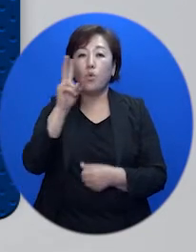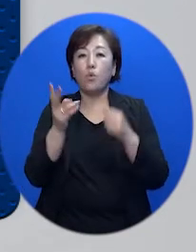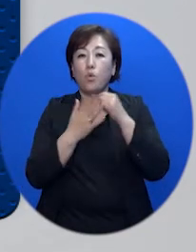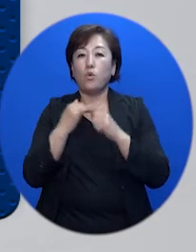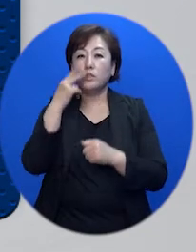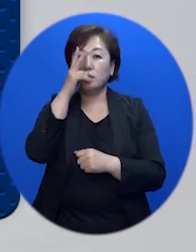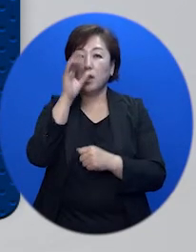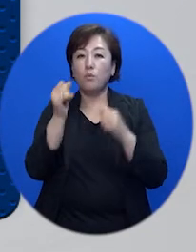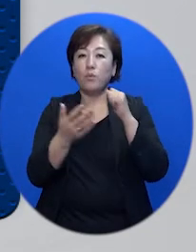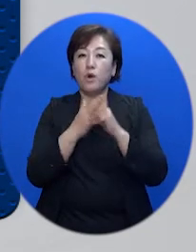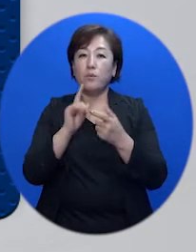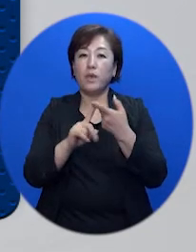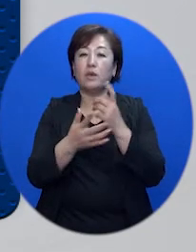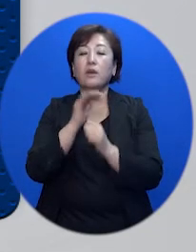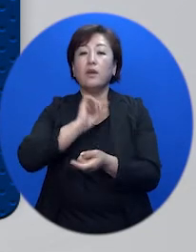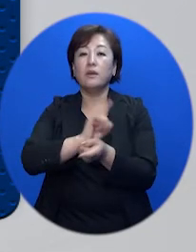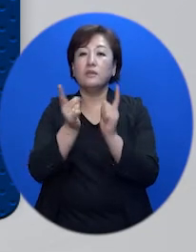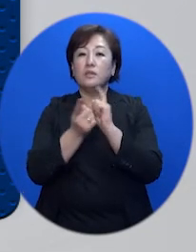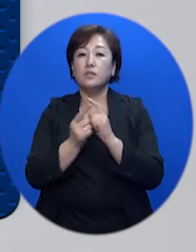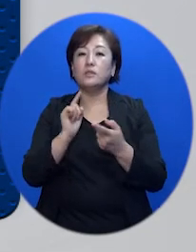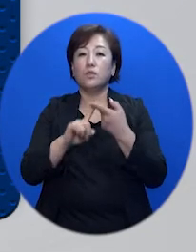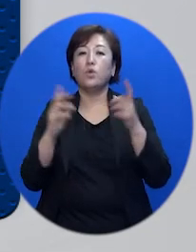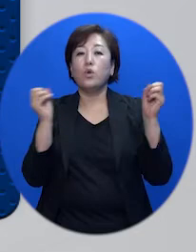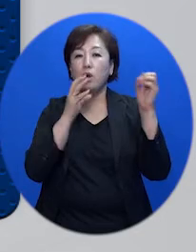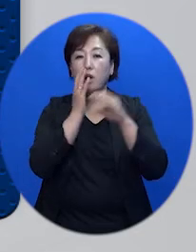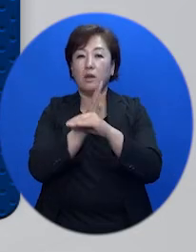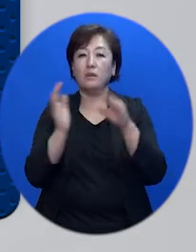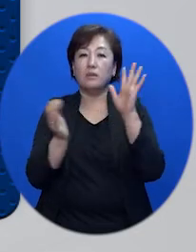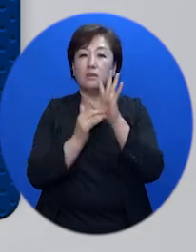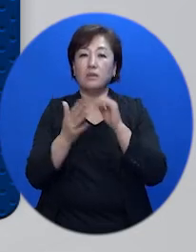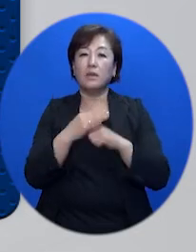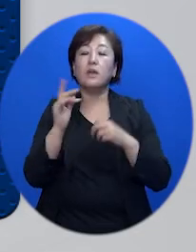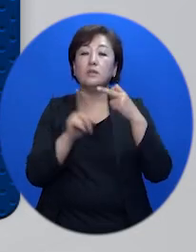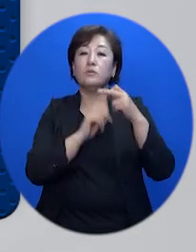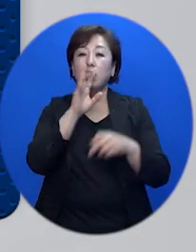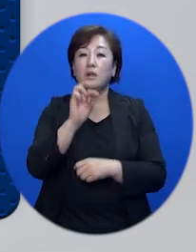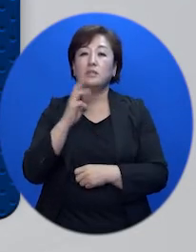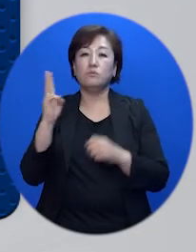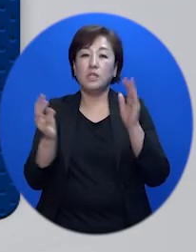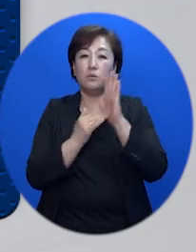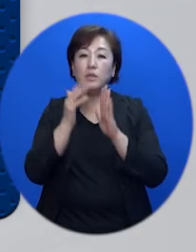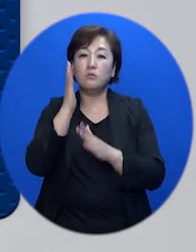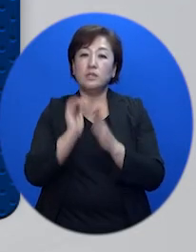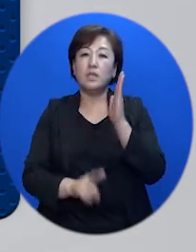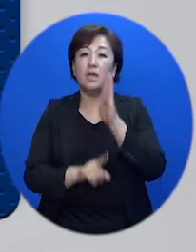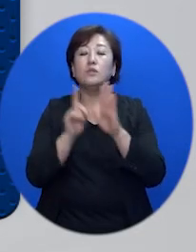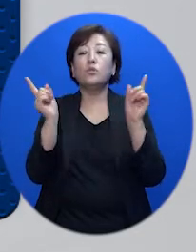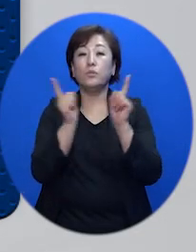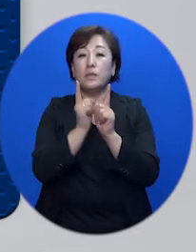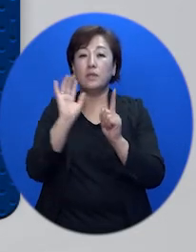공룡탐험대 고고다이노의 좌충우돌 행성 구하기 모험이 11월 30일 울산을 찾아옵니다.